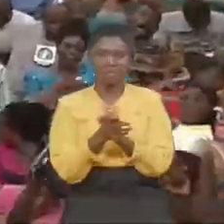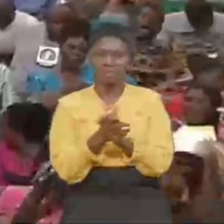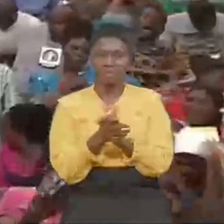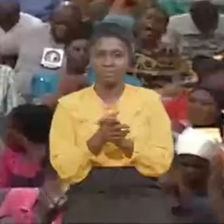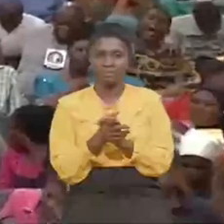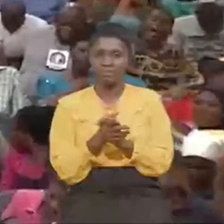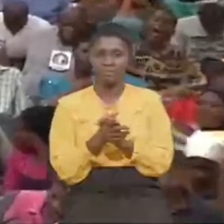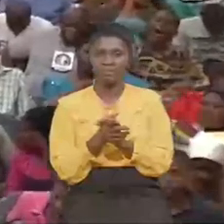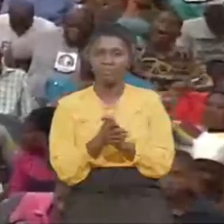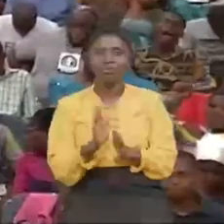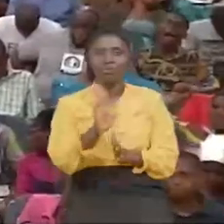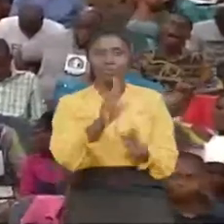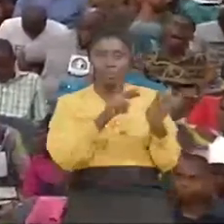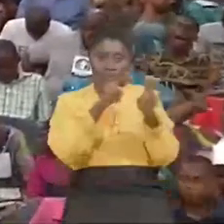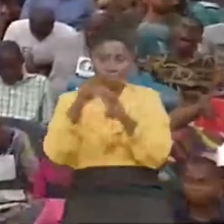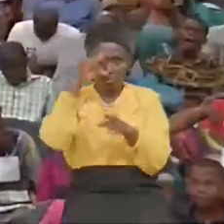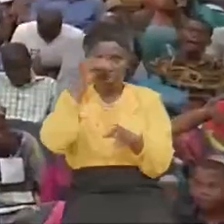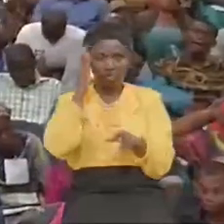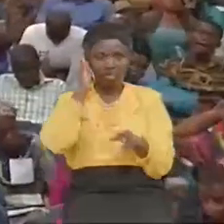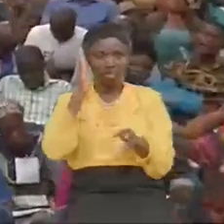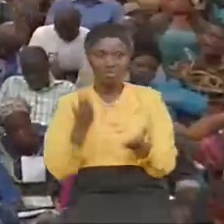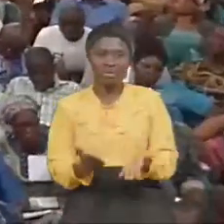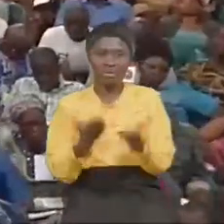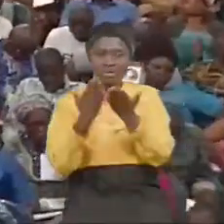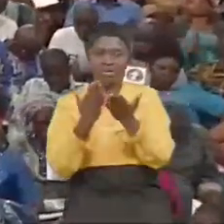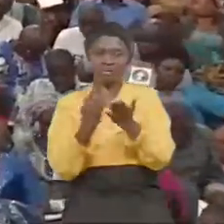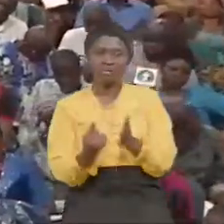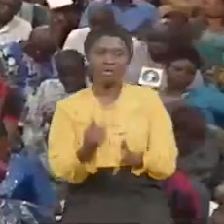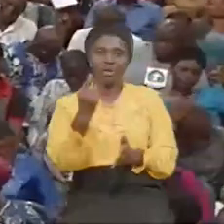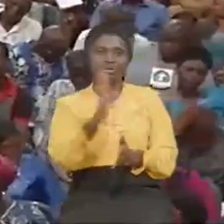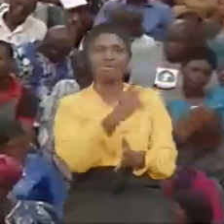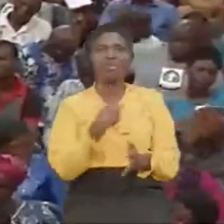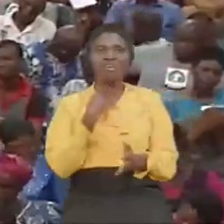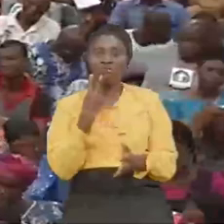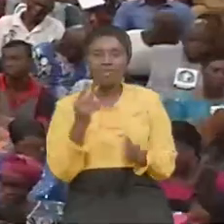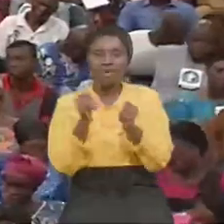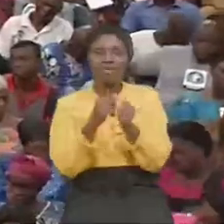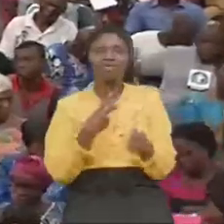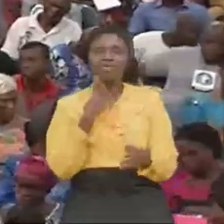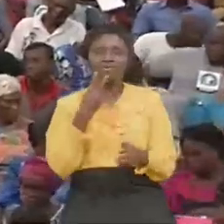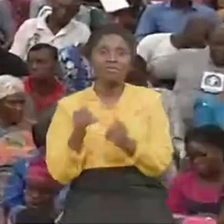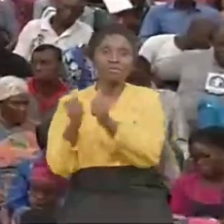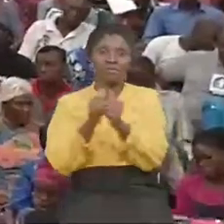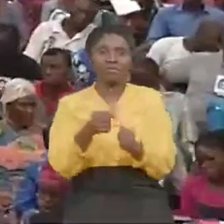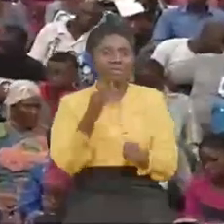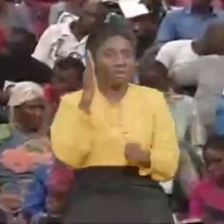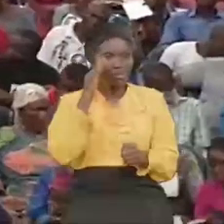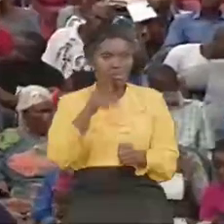La voix de tes sentinelles retentit. Elles élèvent la voix. Elles poussent ensemble des cris d'allégresse.